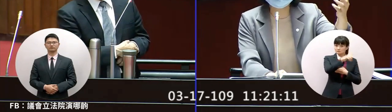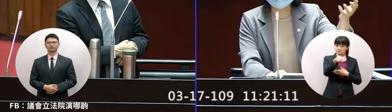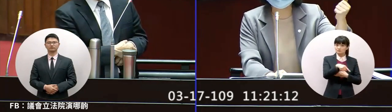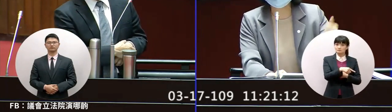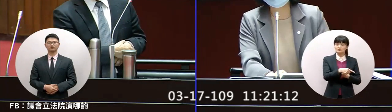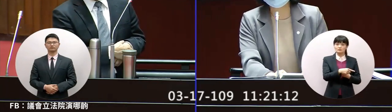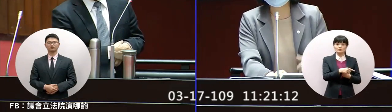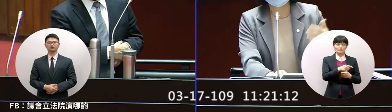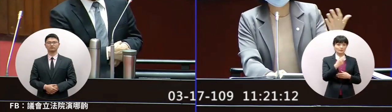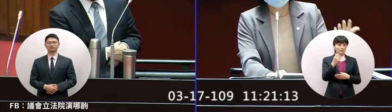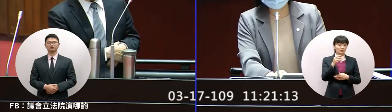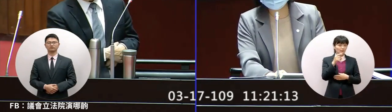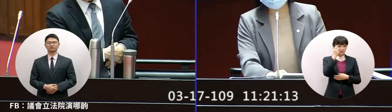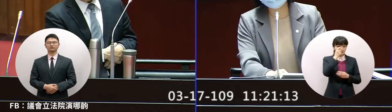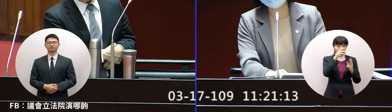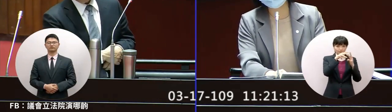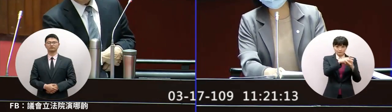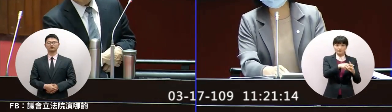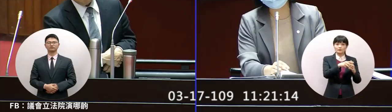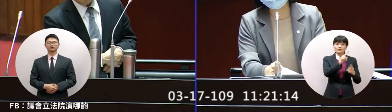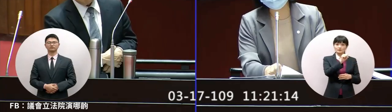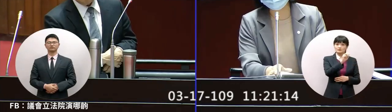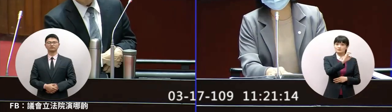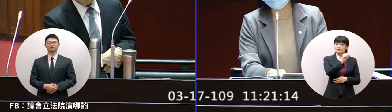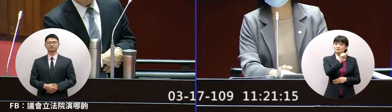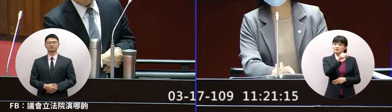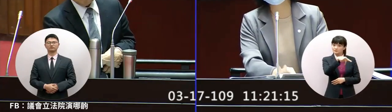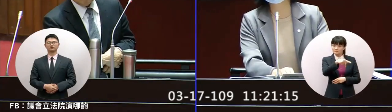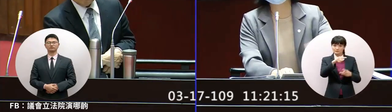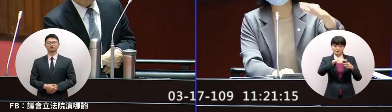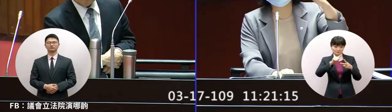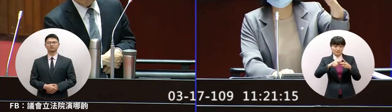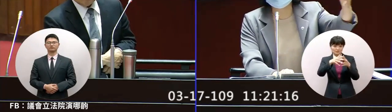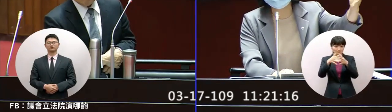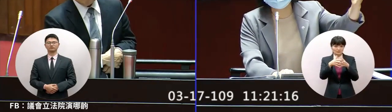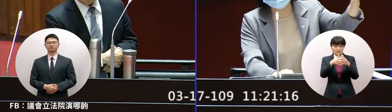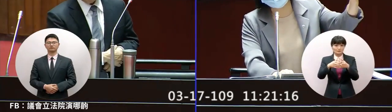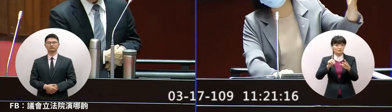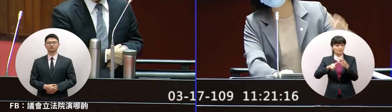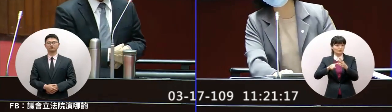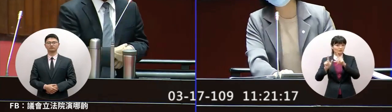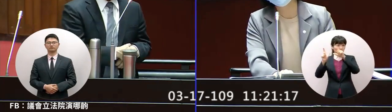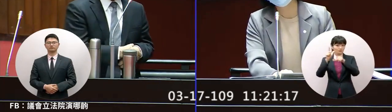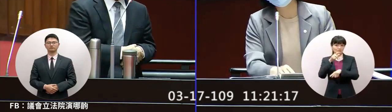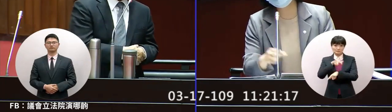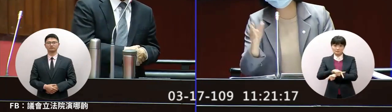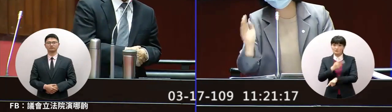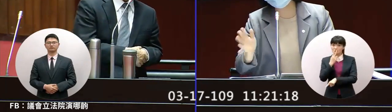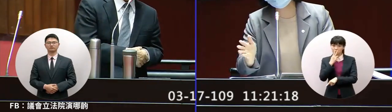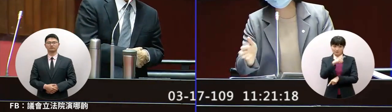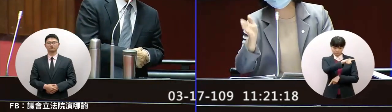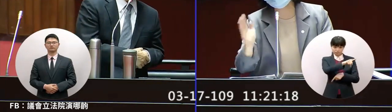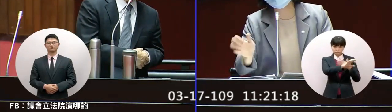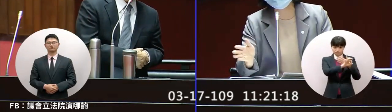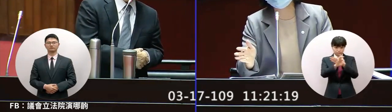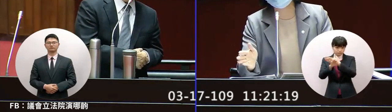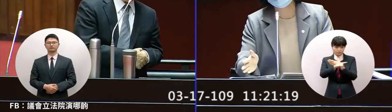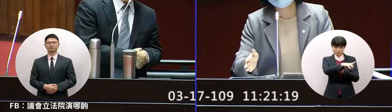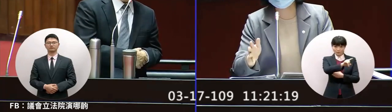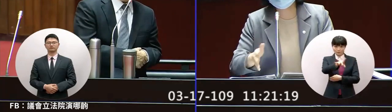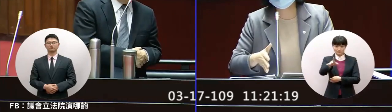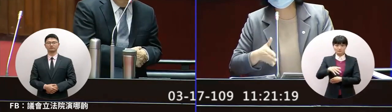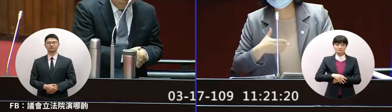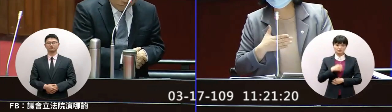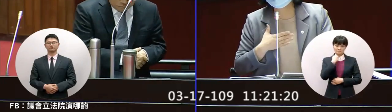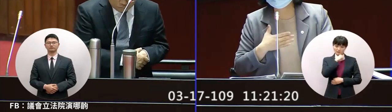Euro NCAP 或者是这个美国的 IHS， 或者是东南亚都有 NCAP 的测试，那台湾这个测试出